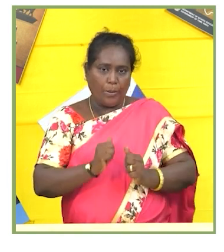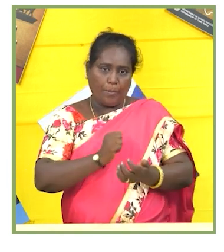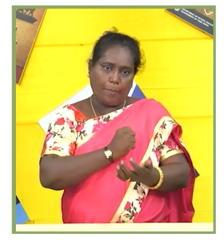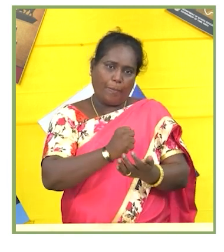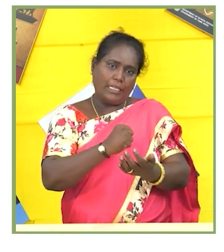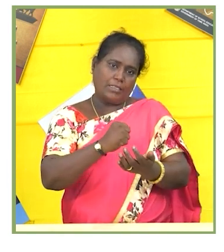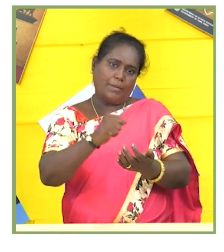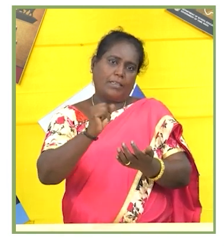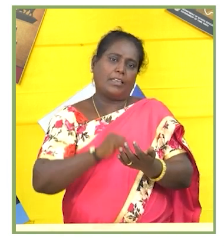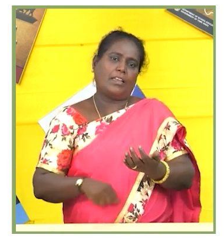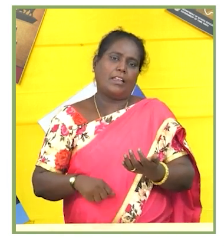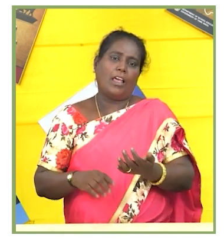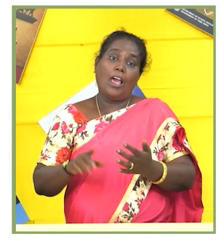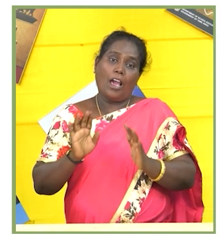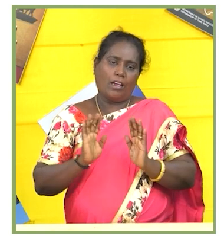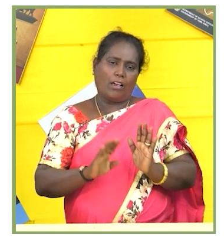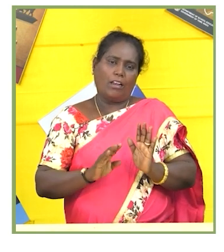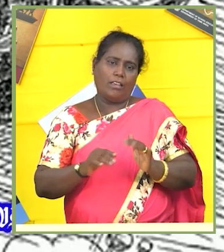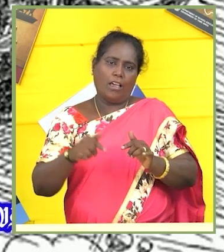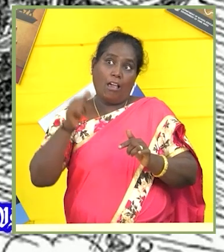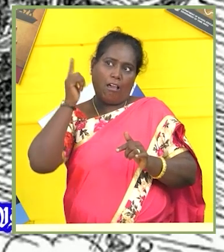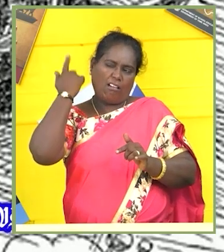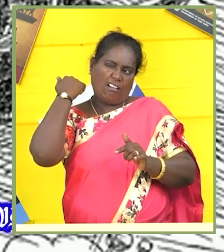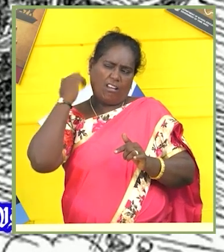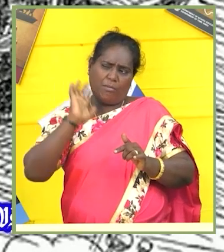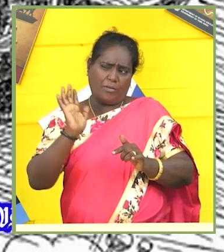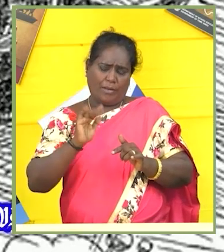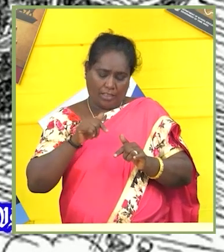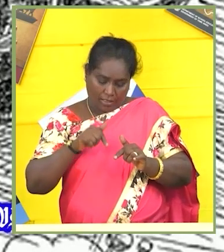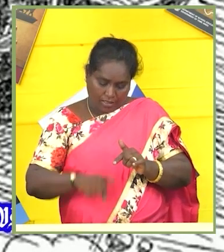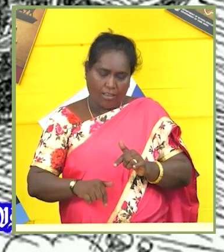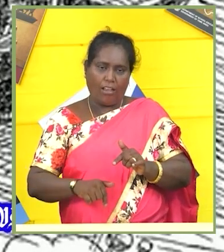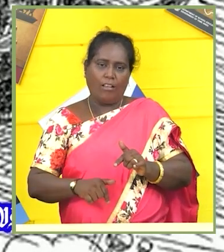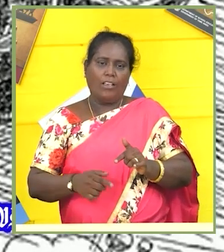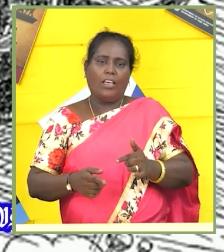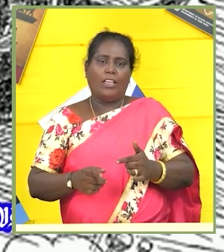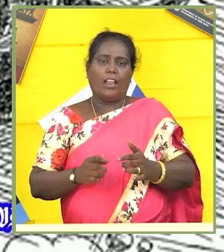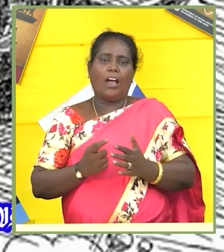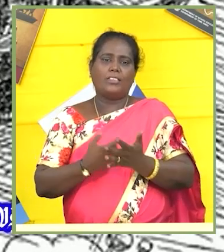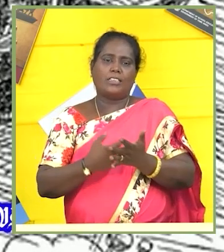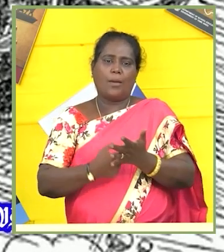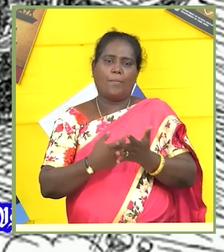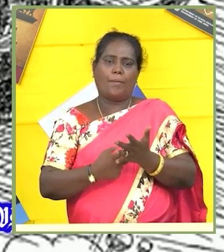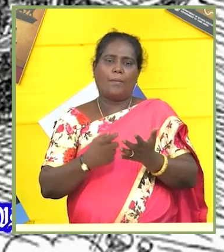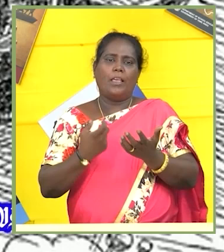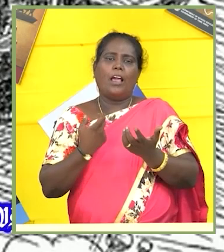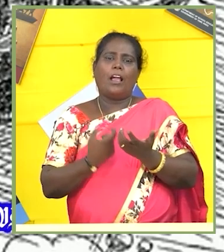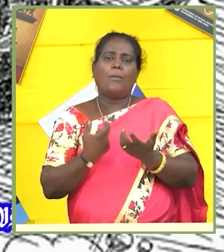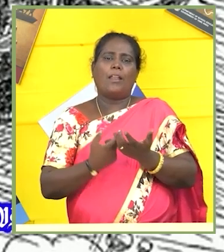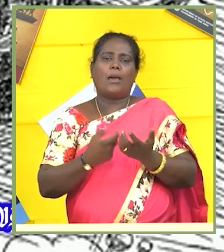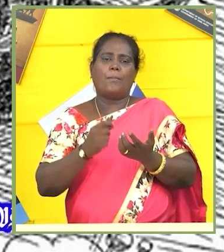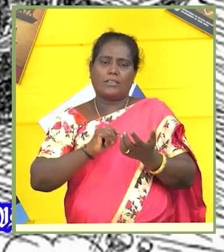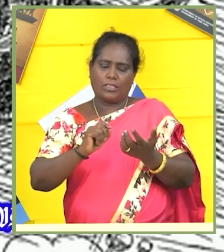சிறிய காளைகளை வைத்தும் பயிற்சி பெறுகின்றனர். அக்கால இலக்கியங்களில் மட்டும் கிடையாது, இக்கால